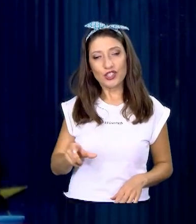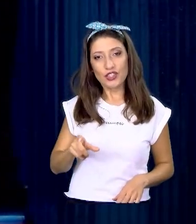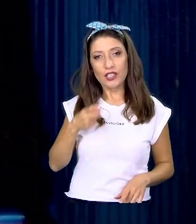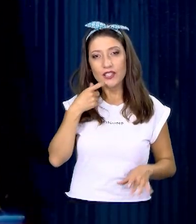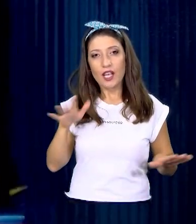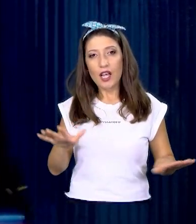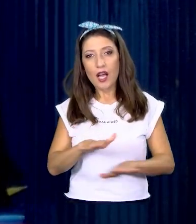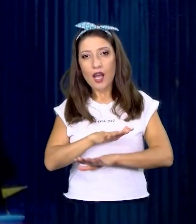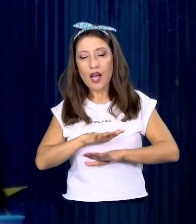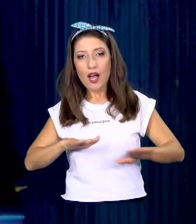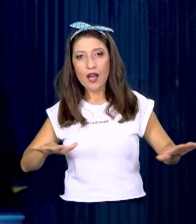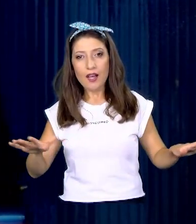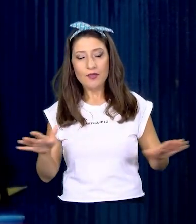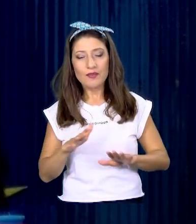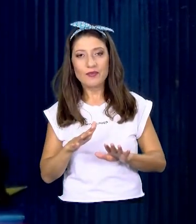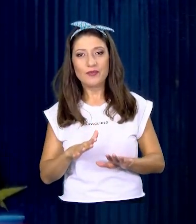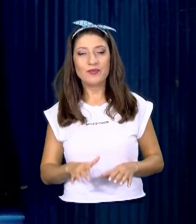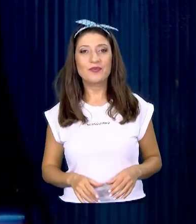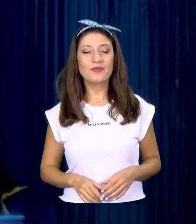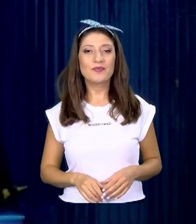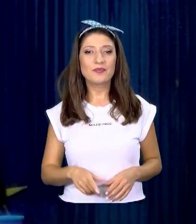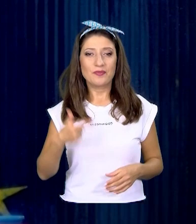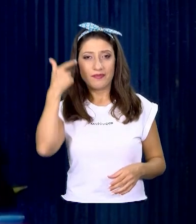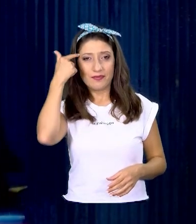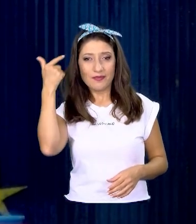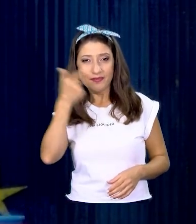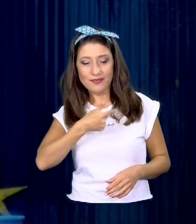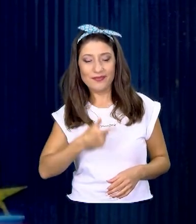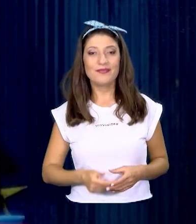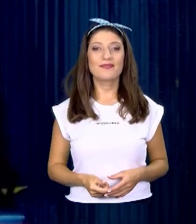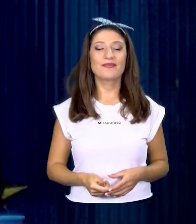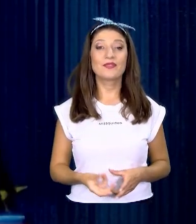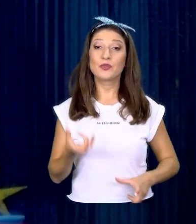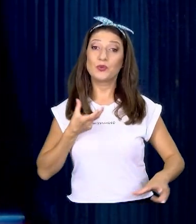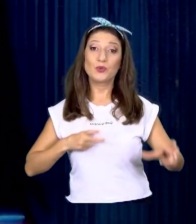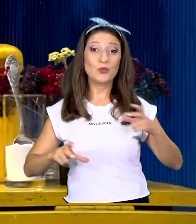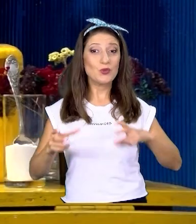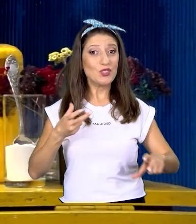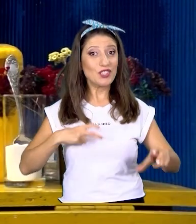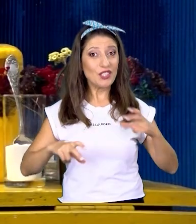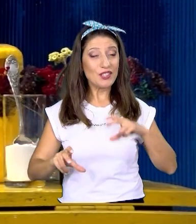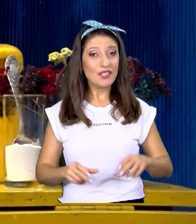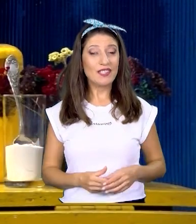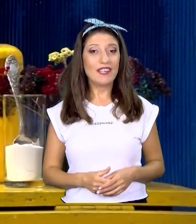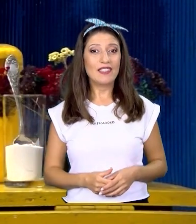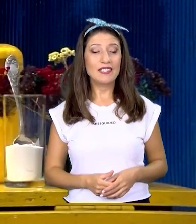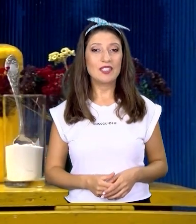երգիչ, երաժշտական էթնոլոգ, երաժշտագետ,